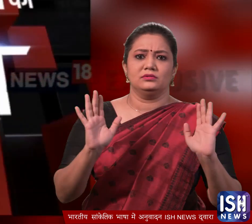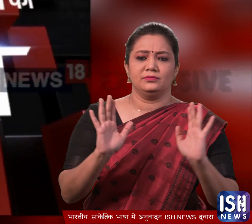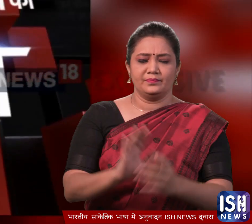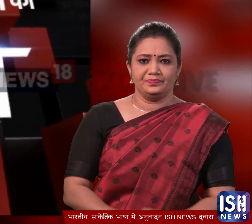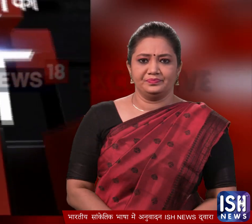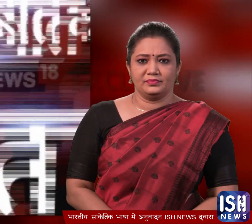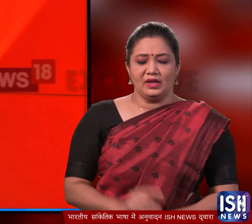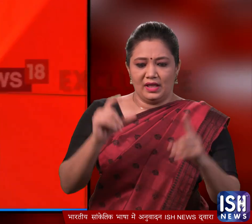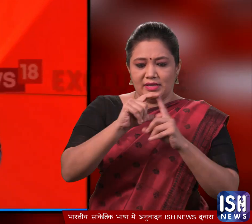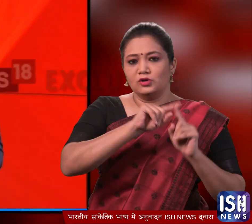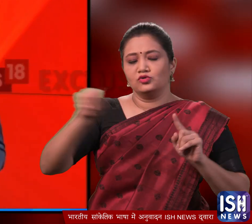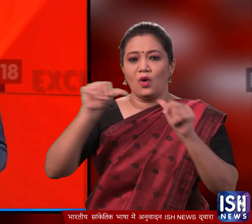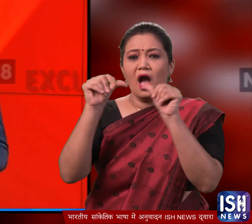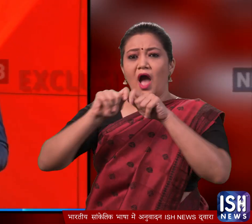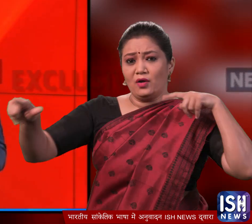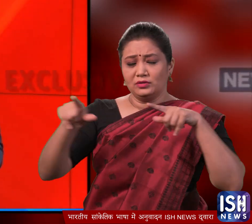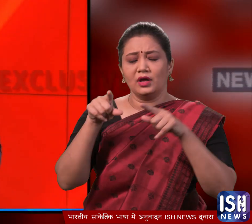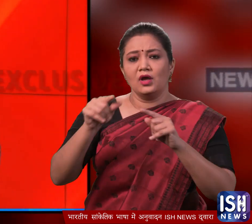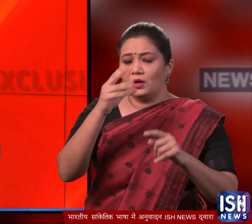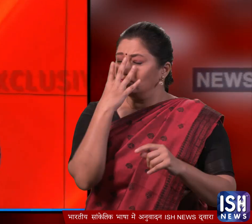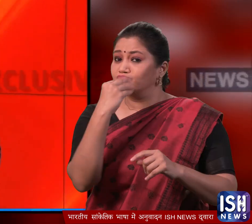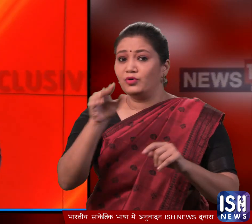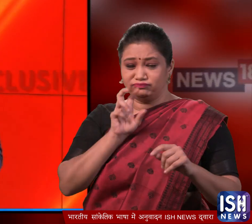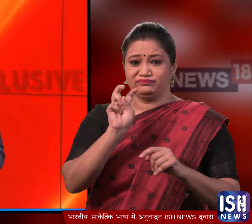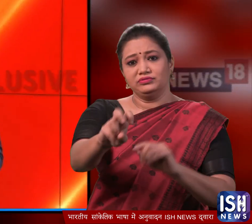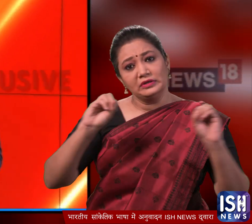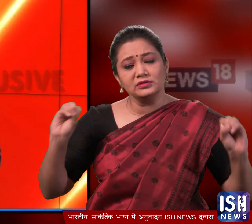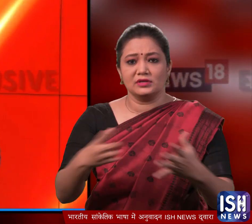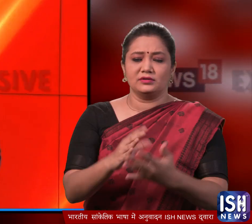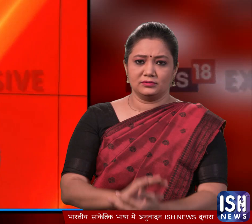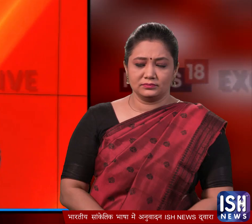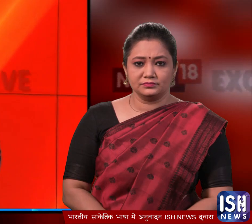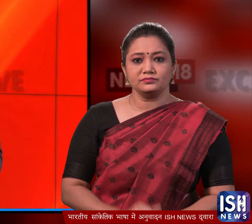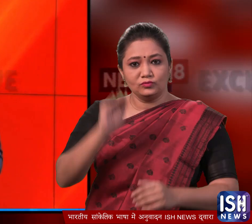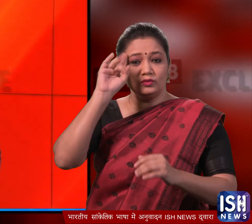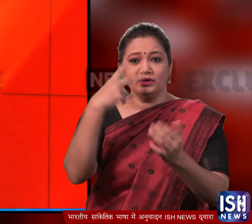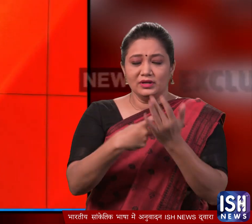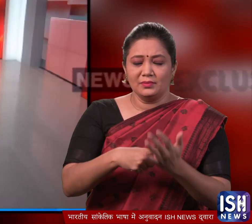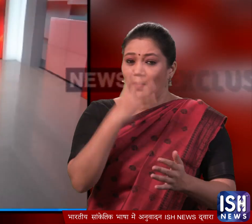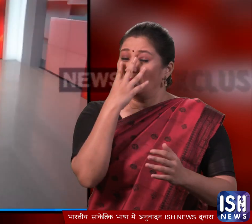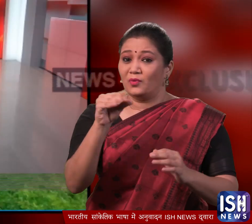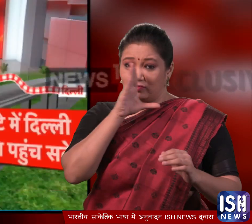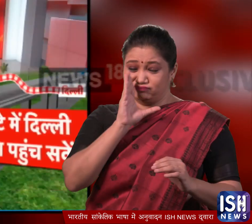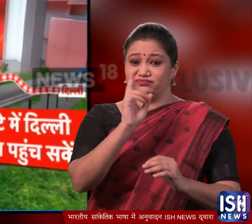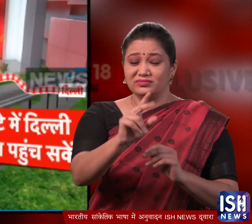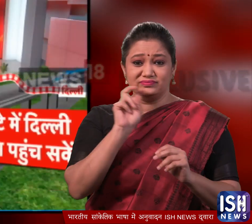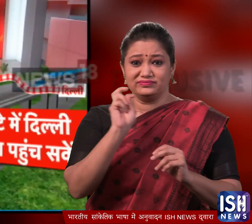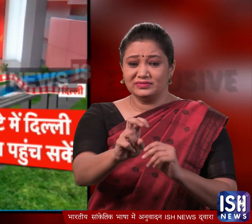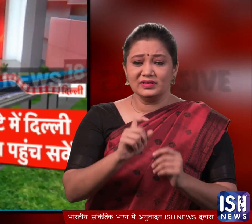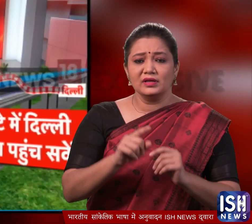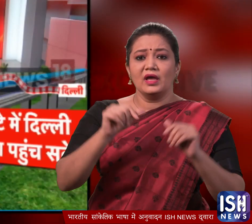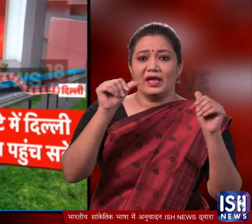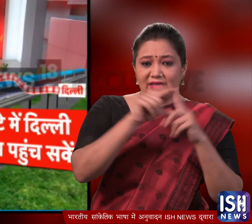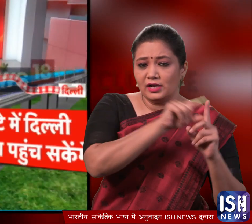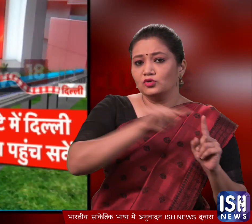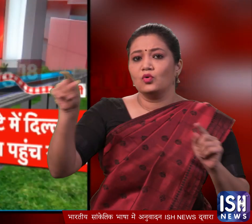दी गई। दिल्ली से अयोध्या के बीच बहुत जल्द बुलेट ट्रेन सेवा शुरू हो जाएगी। न्यूज 18 के अजीत सिंह की रिपोर्ट है कि बुलेट ट्रेन के चलने के बाद